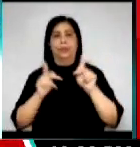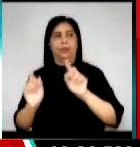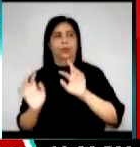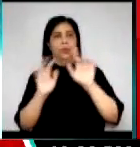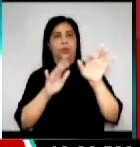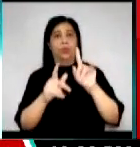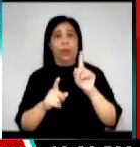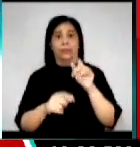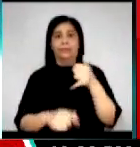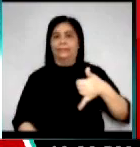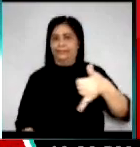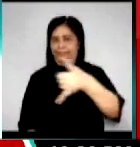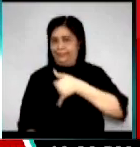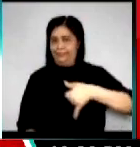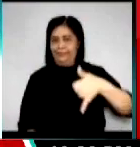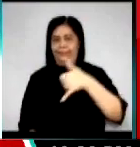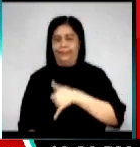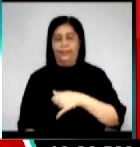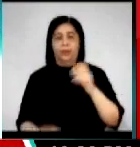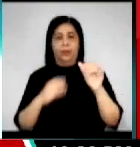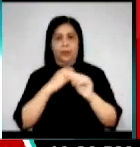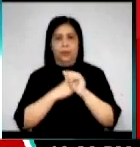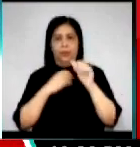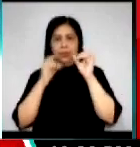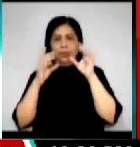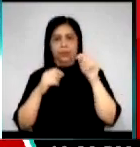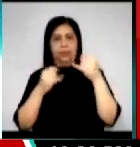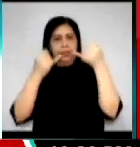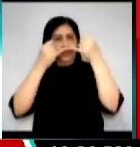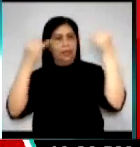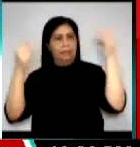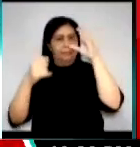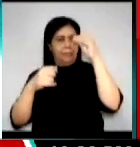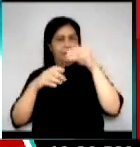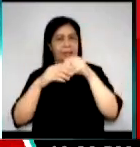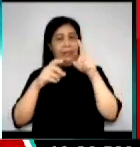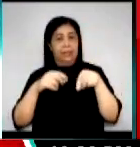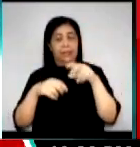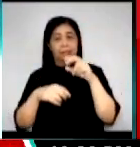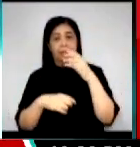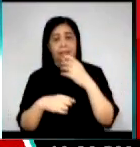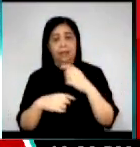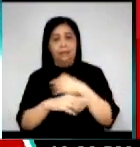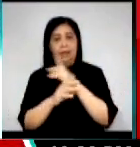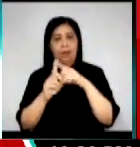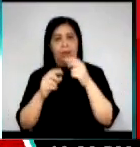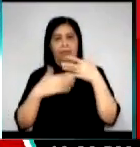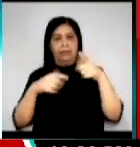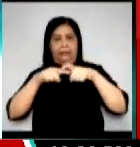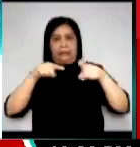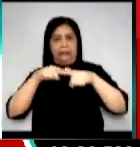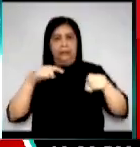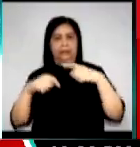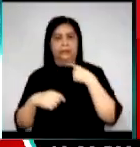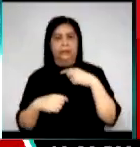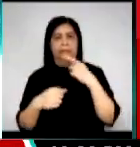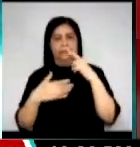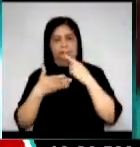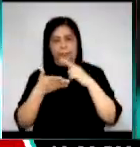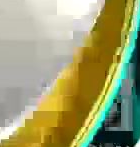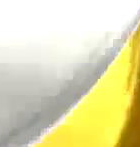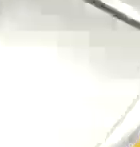pa. Kritikal naman ang isang lineman sa Davao City matapos makuryente. Yan at iba pang balita mula sa mga probinsya sa report na